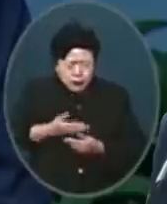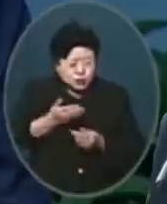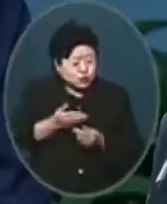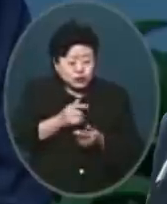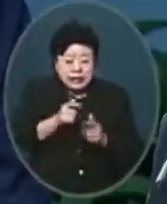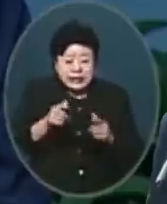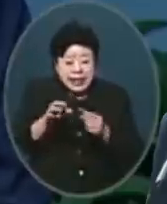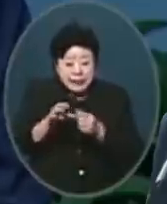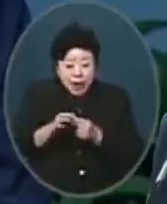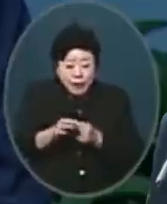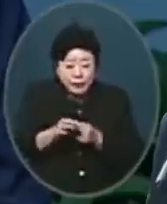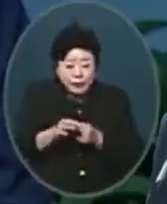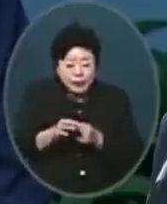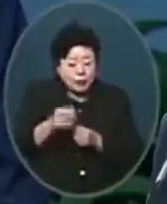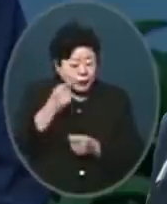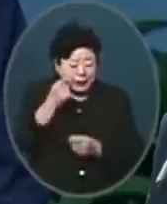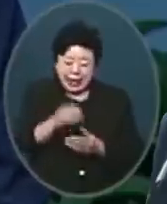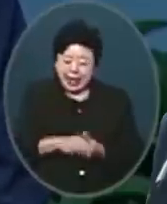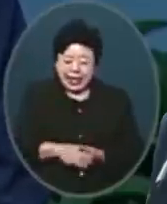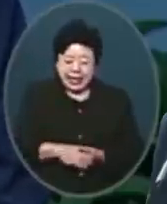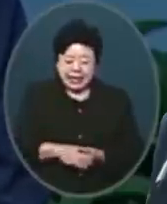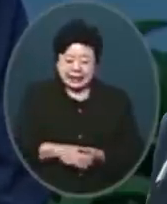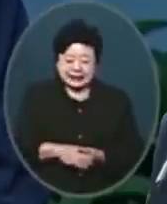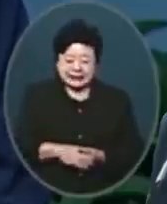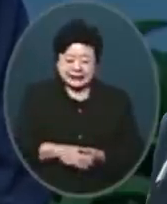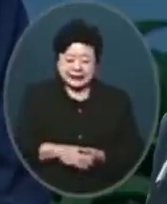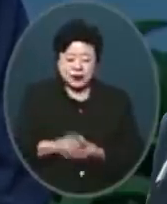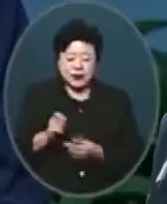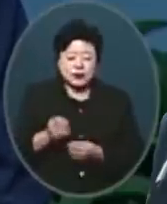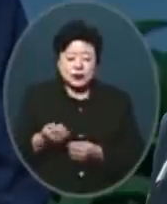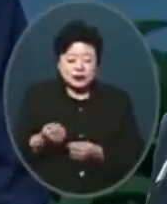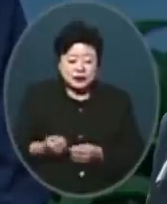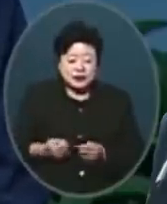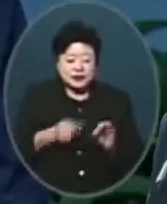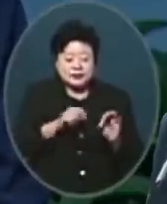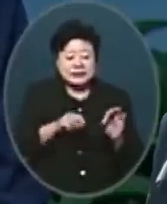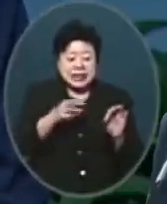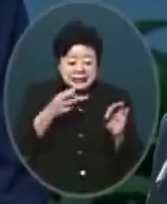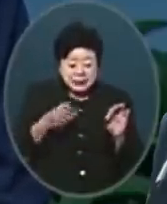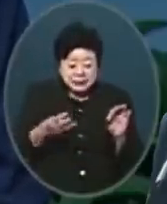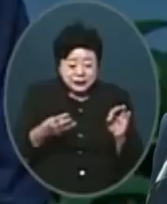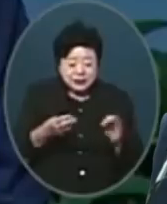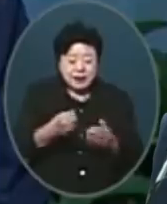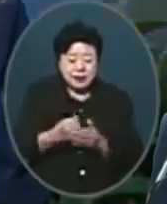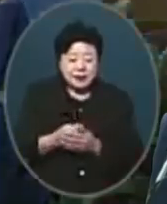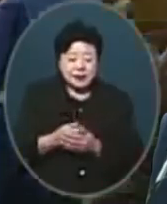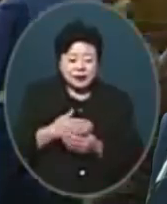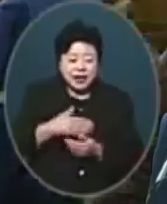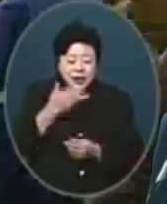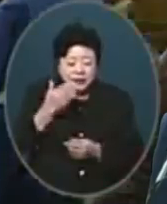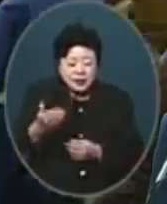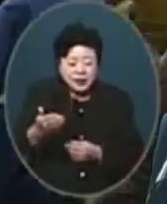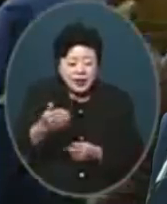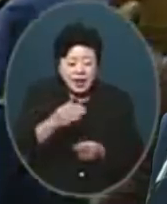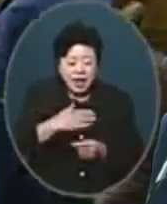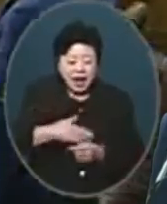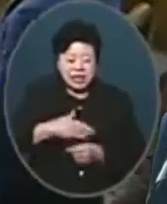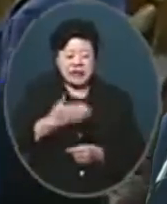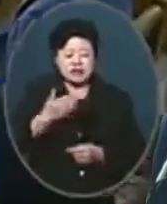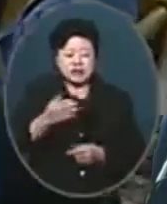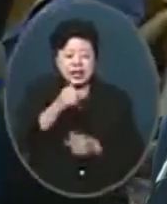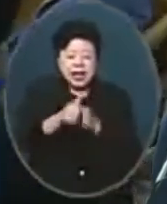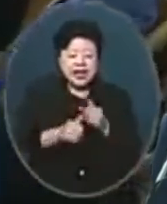않으면 그럴 수가 없습니다. 고린도전서 12장 3절에 보면 그러므로 내가 너희에게